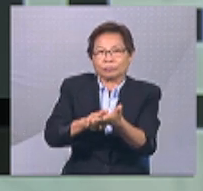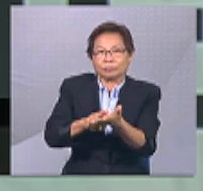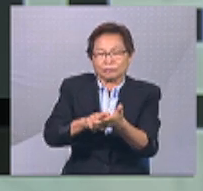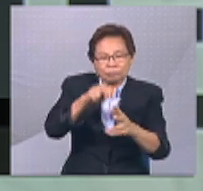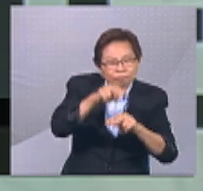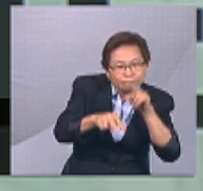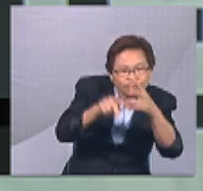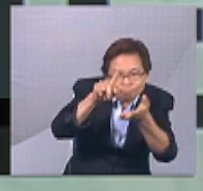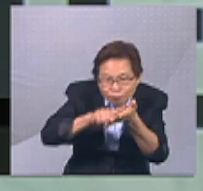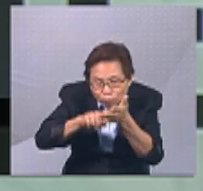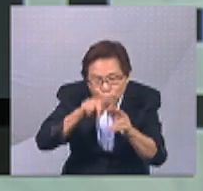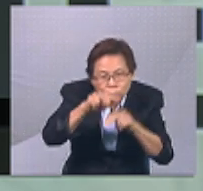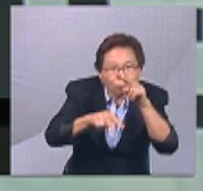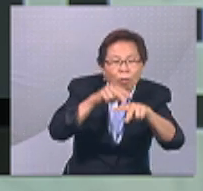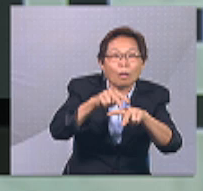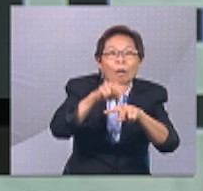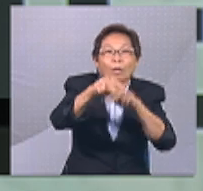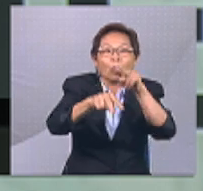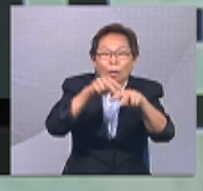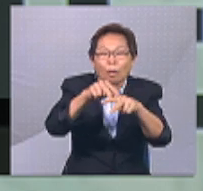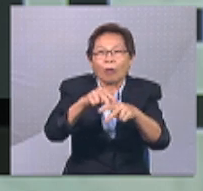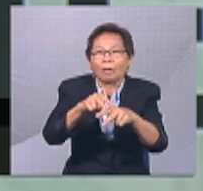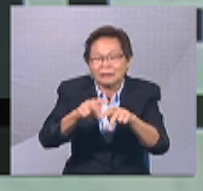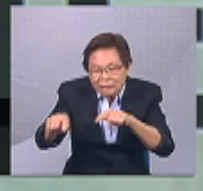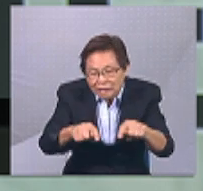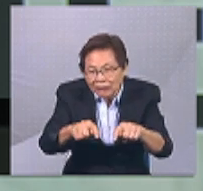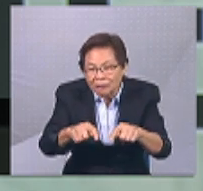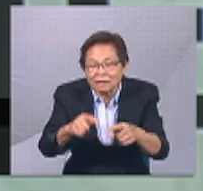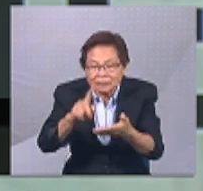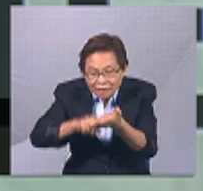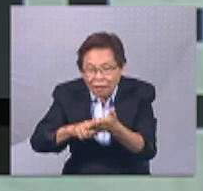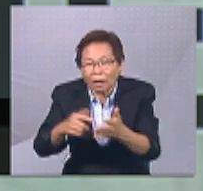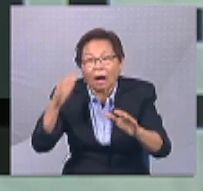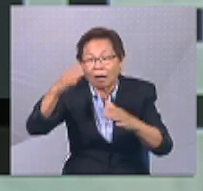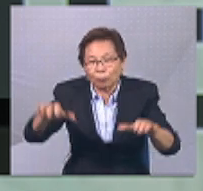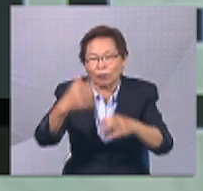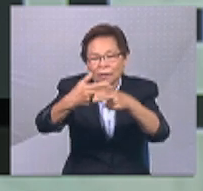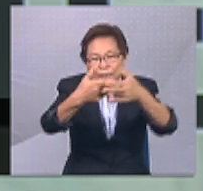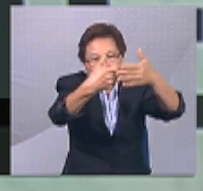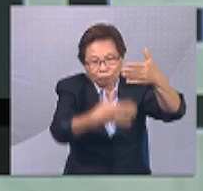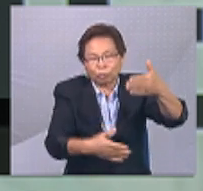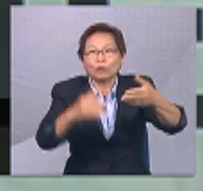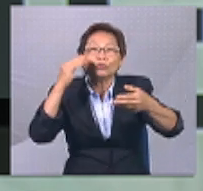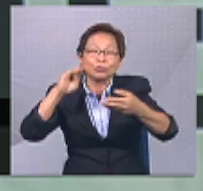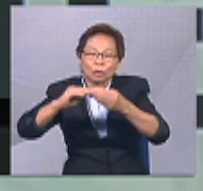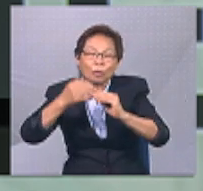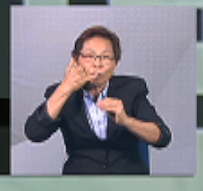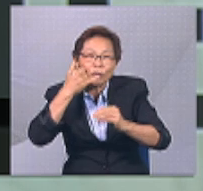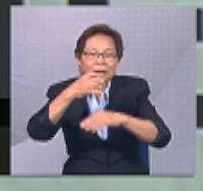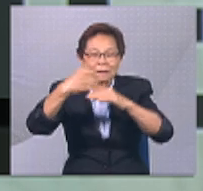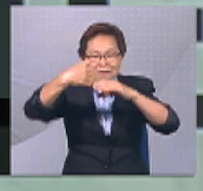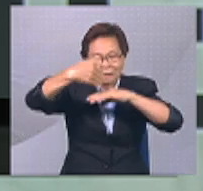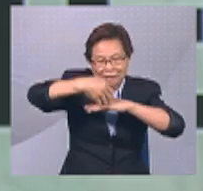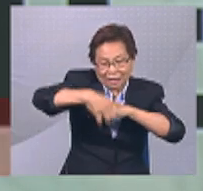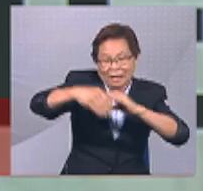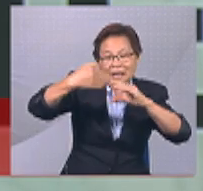rapat dan tindakan mobilisasi stok akan dibuat. Senarai nama, nombor telefon dan email pegawai bagi setiap negeri